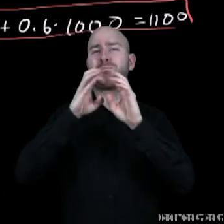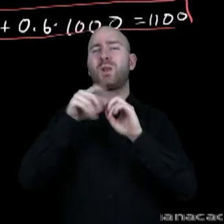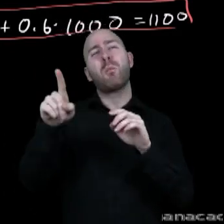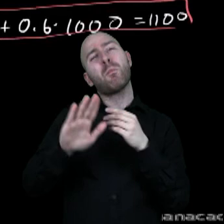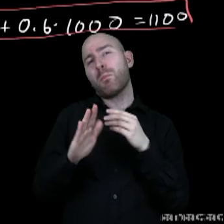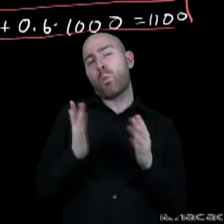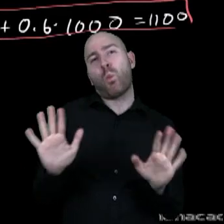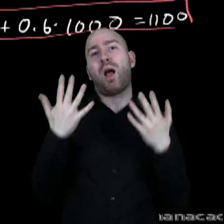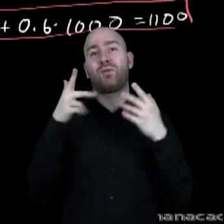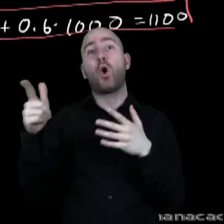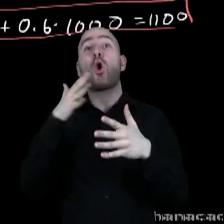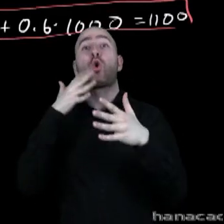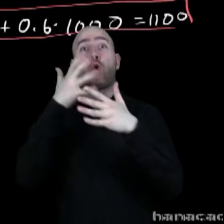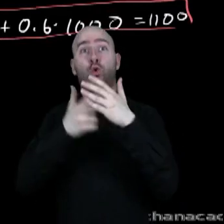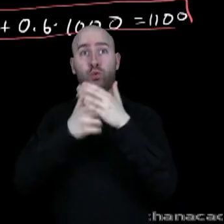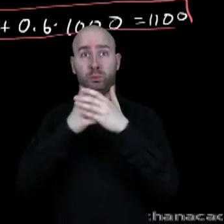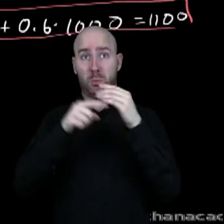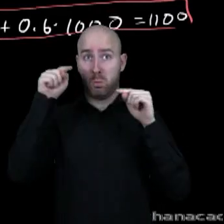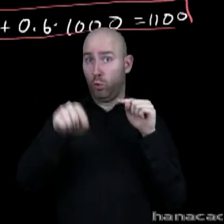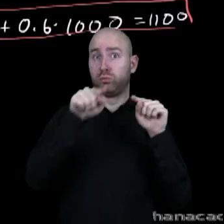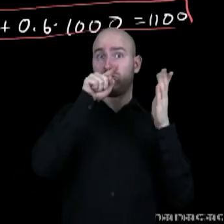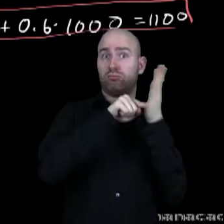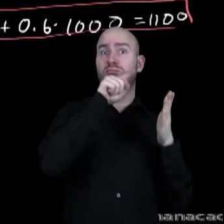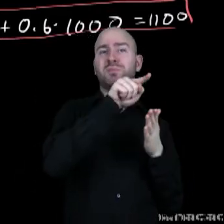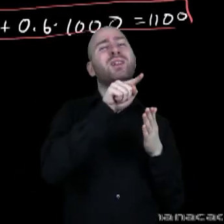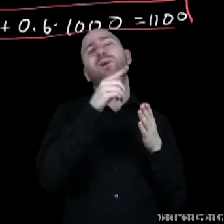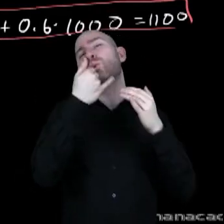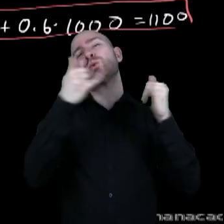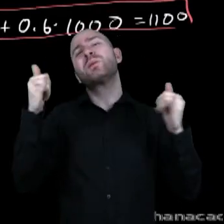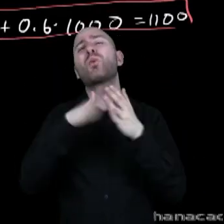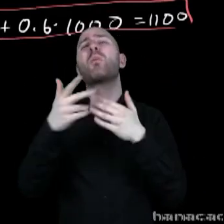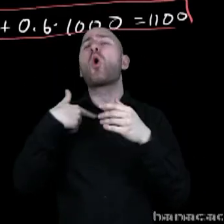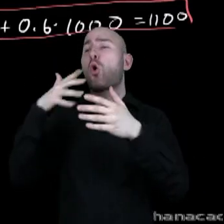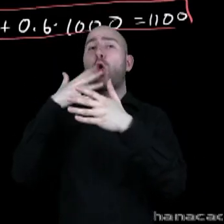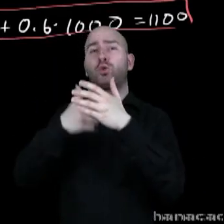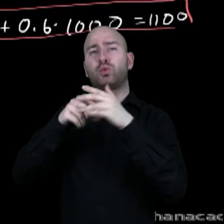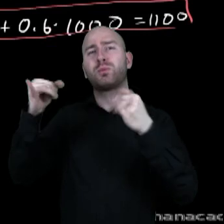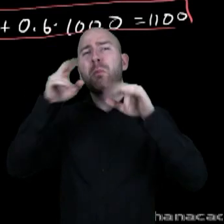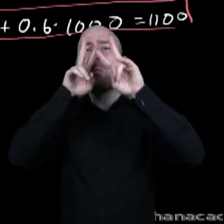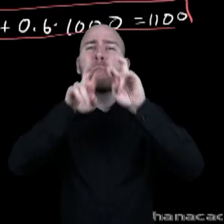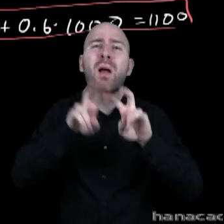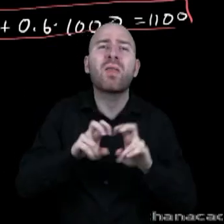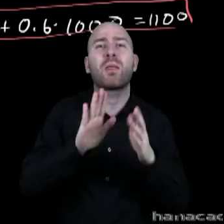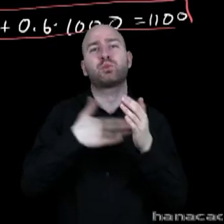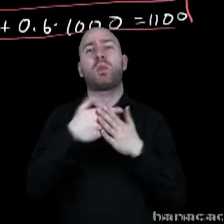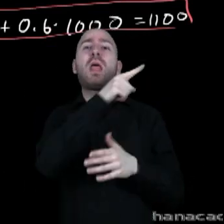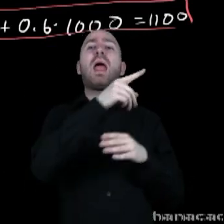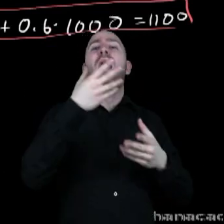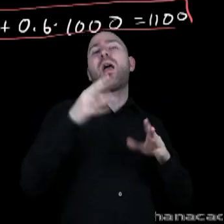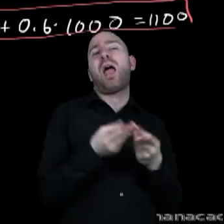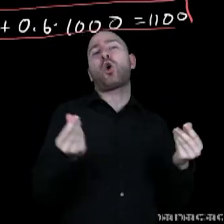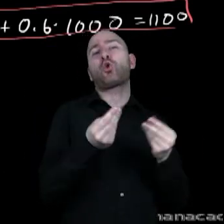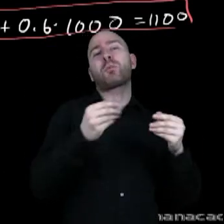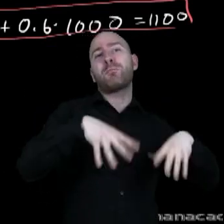krańcowej skłonności do konsumpcji. Teraz chciałbym tylko podkreślić, że to proste pojęcie. Funkcja konsumpcji nie musi wyglądać tak. Funkcje